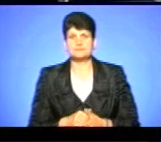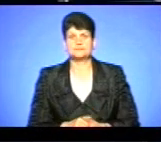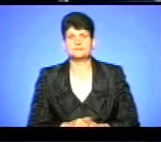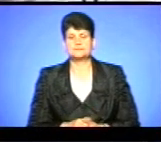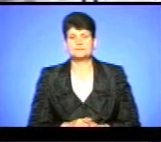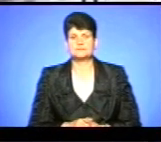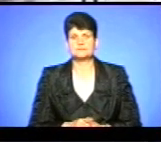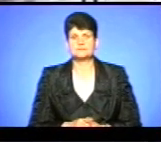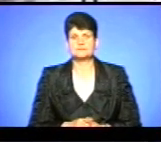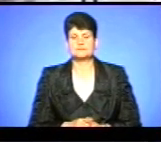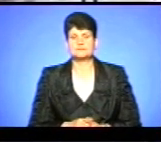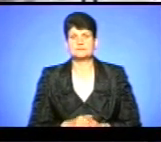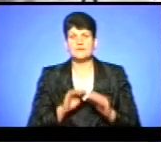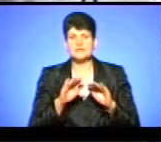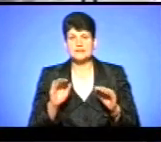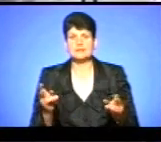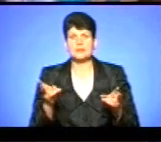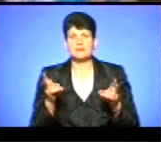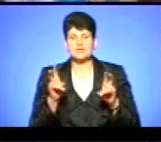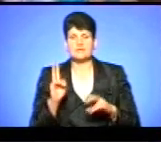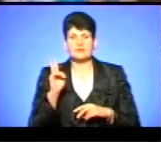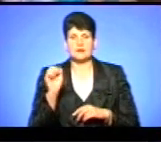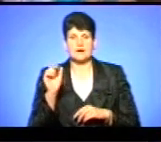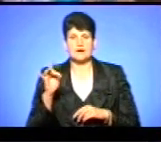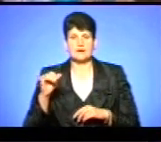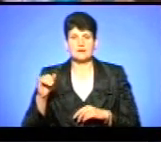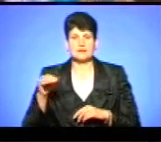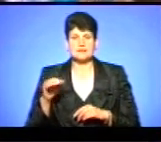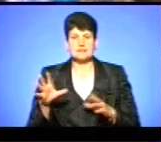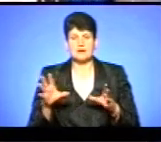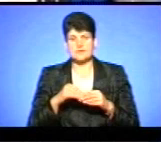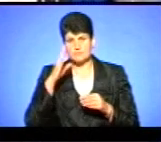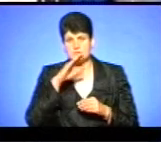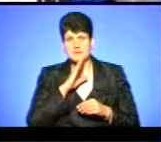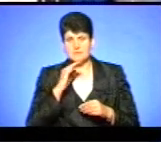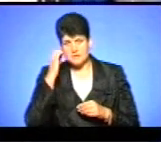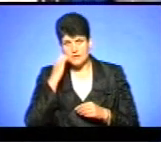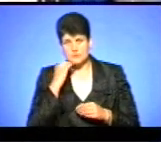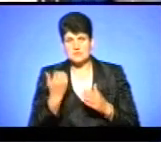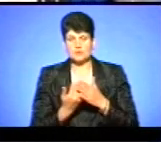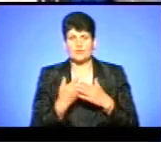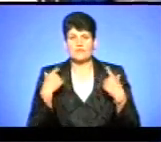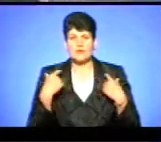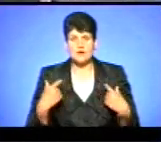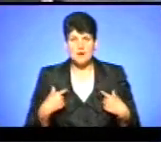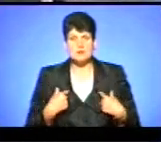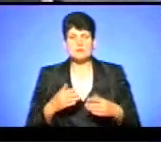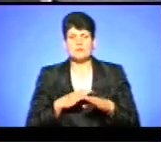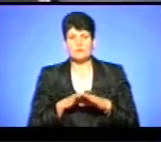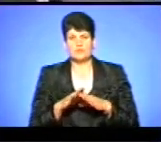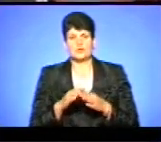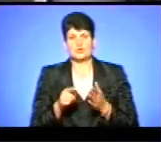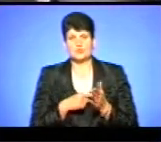Шове. Діти прийшли до «Карітасу» разом з батьками. Дякують за нові ранці, наповнені зошитами, ручками,